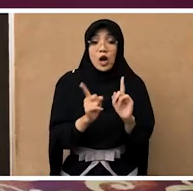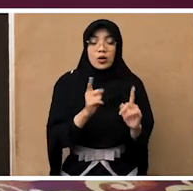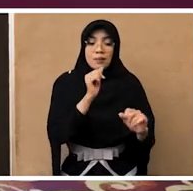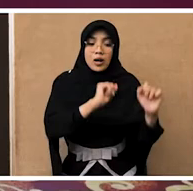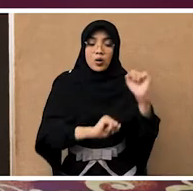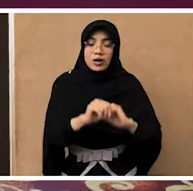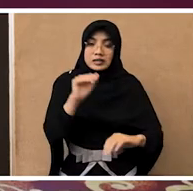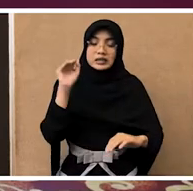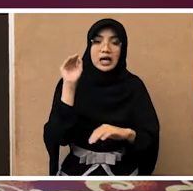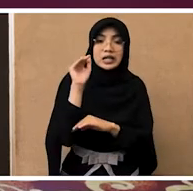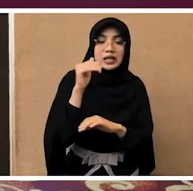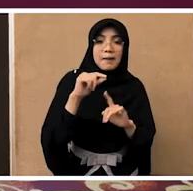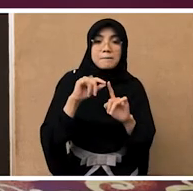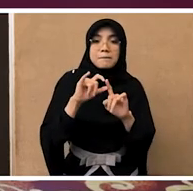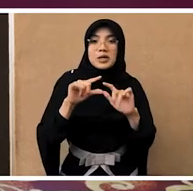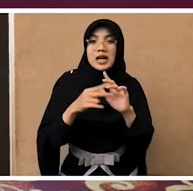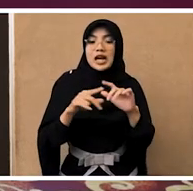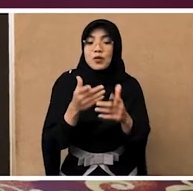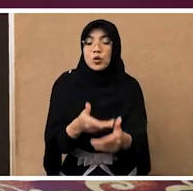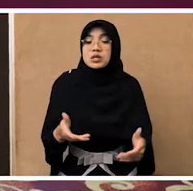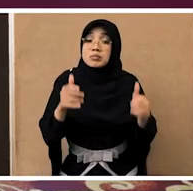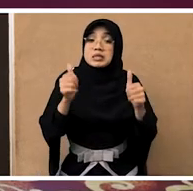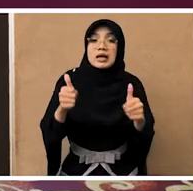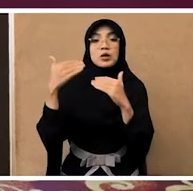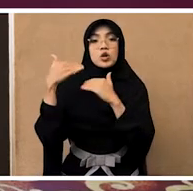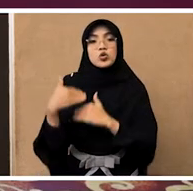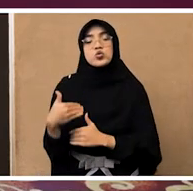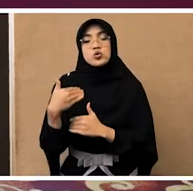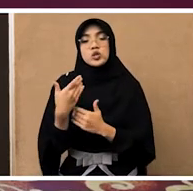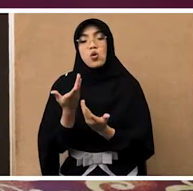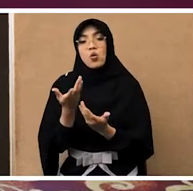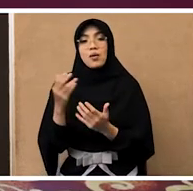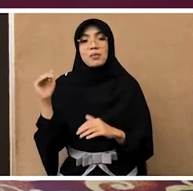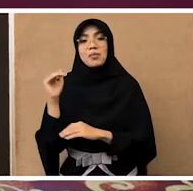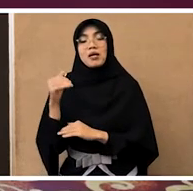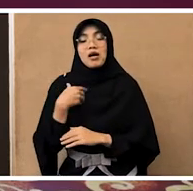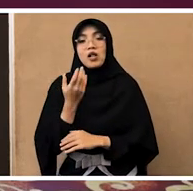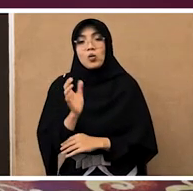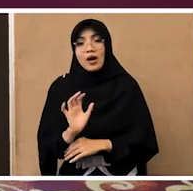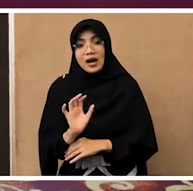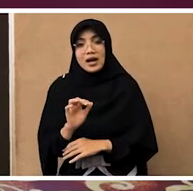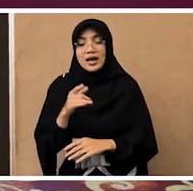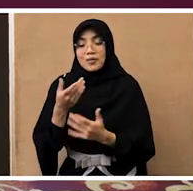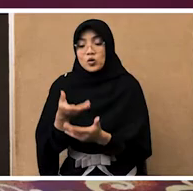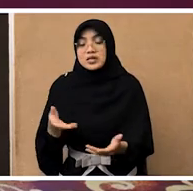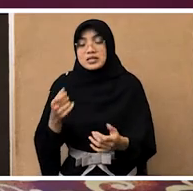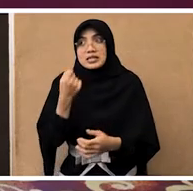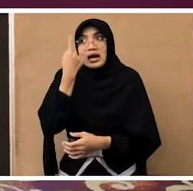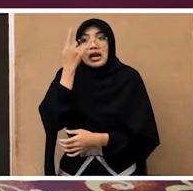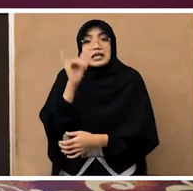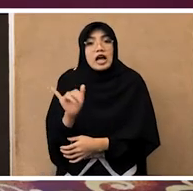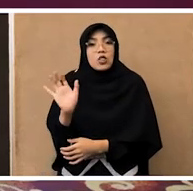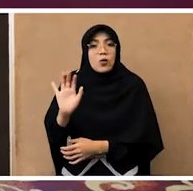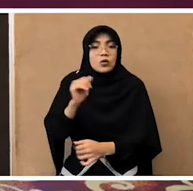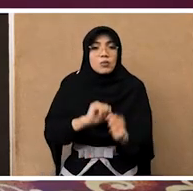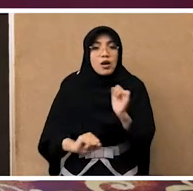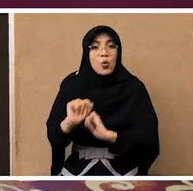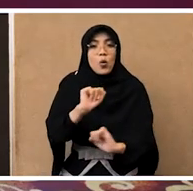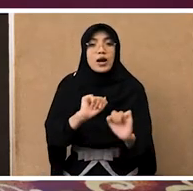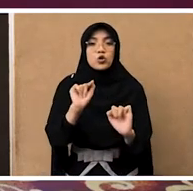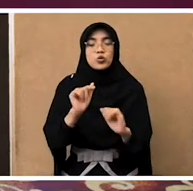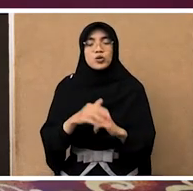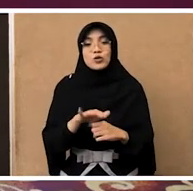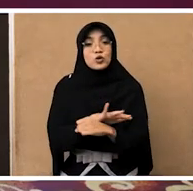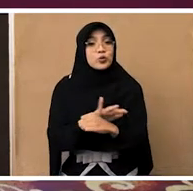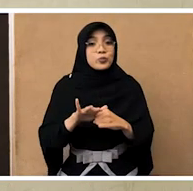dia melakukan tindak pidana dia dalam kondisi bisa memper menyebabkan tindak pidananya atau tidak dia dalam kondisi sadar atau tidak melakukan itu gitu